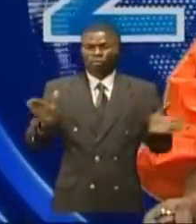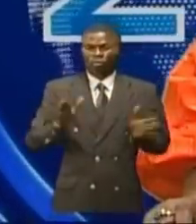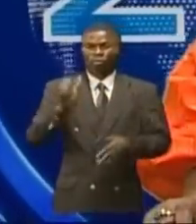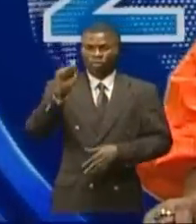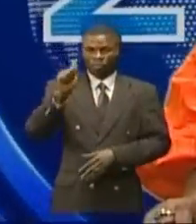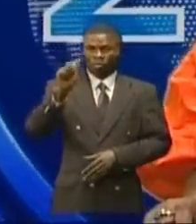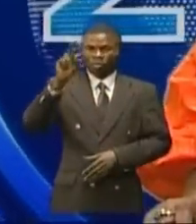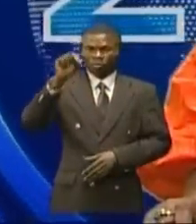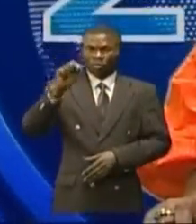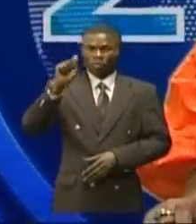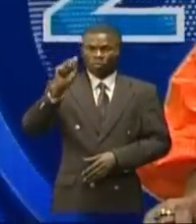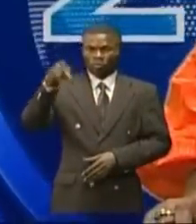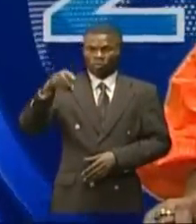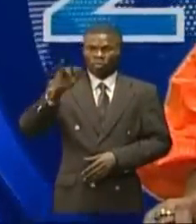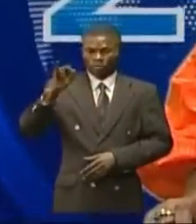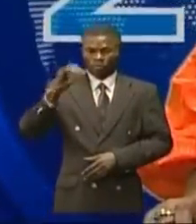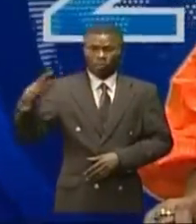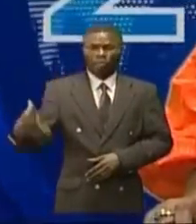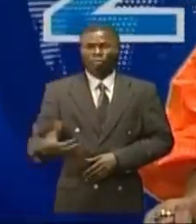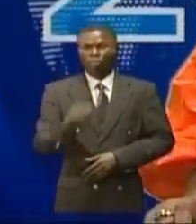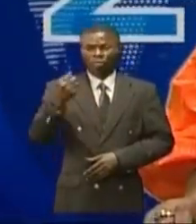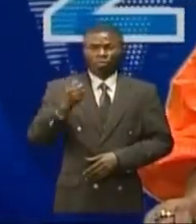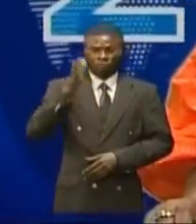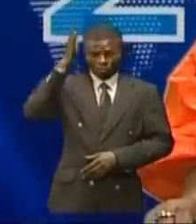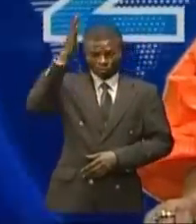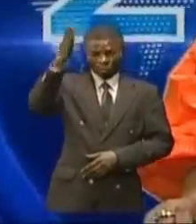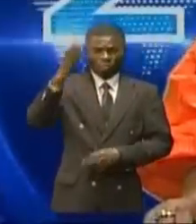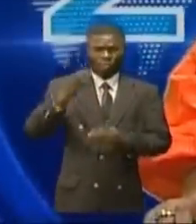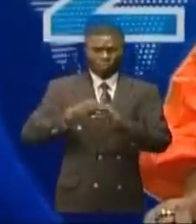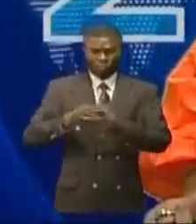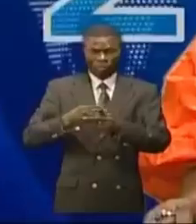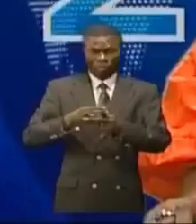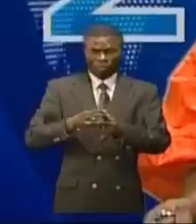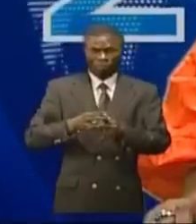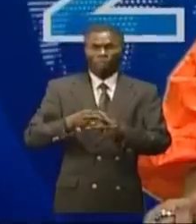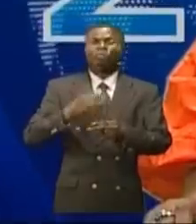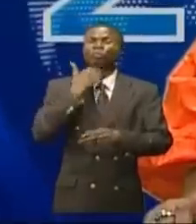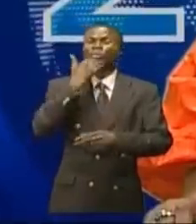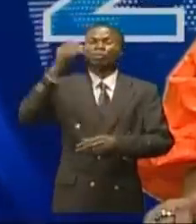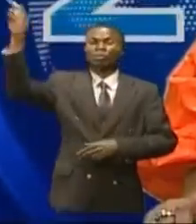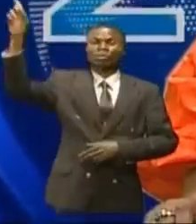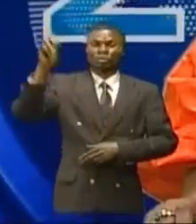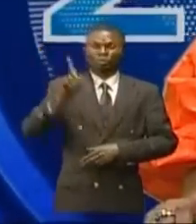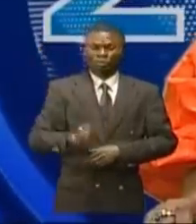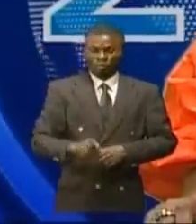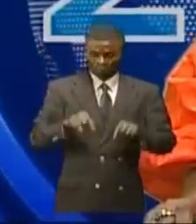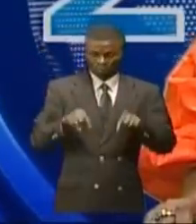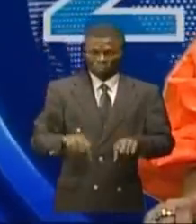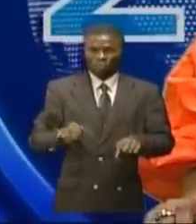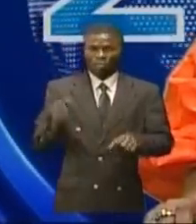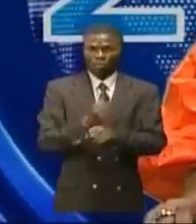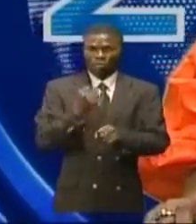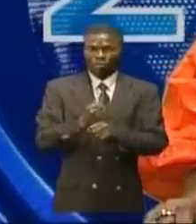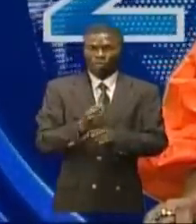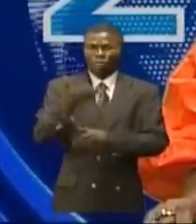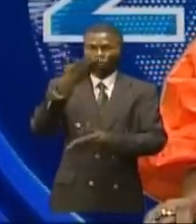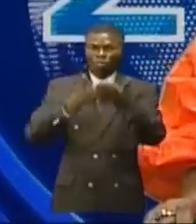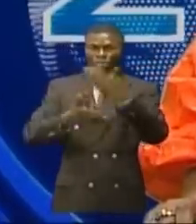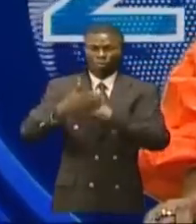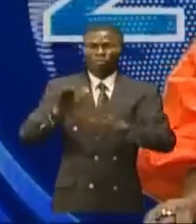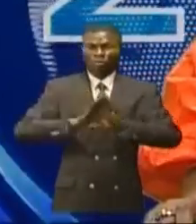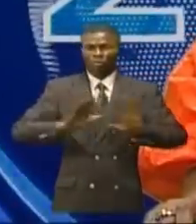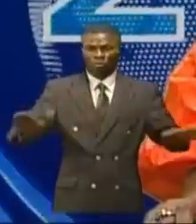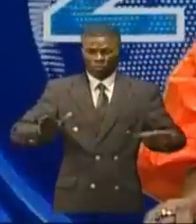délégation, espère décrocher dans un futur proche des investissements durables et un transfert de compétences